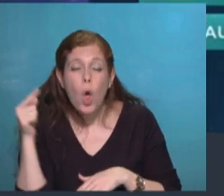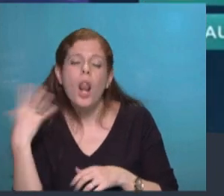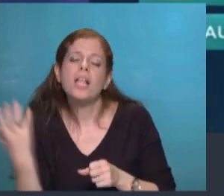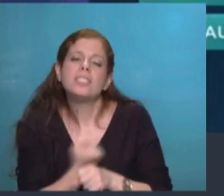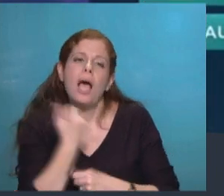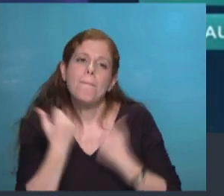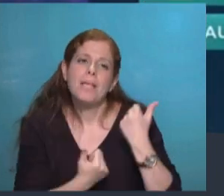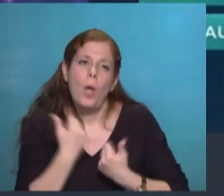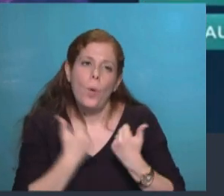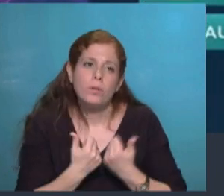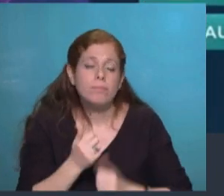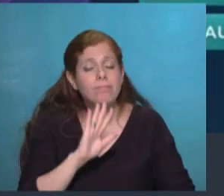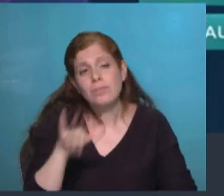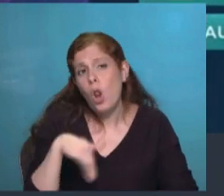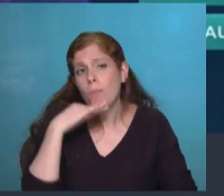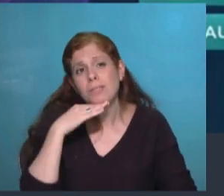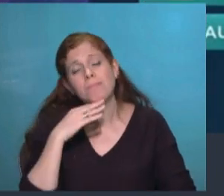בתחרות.